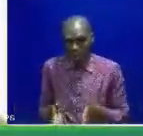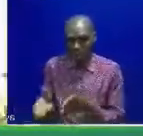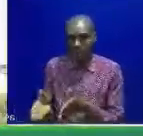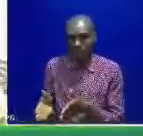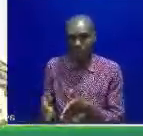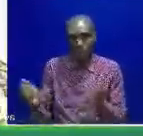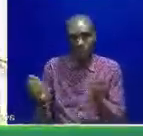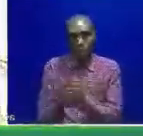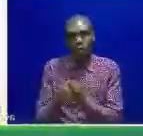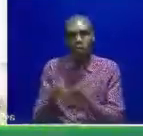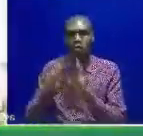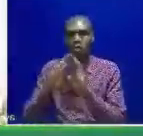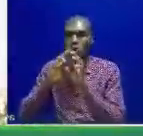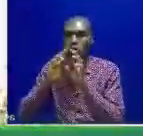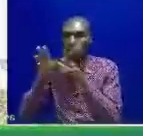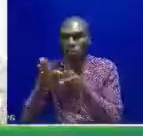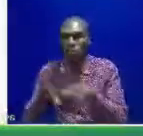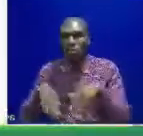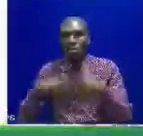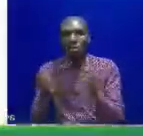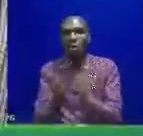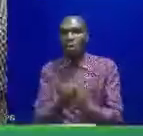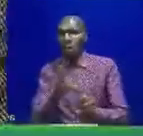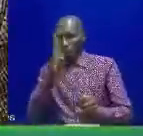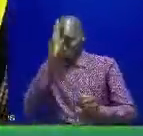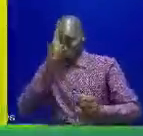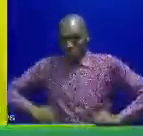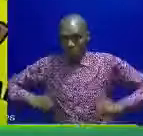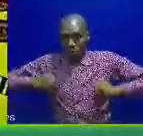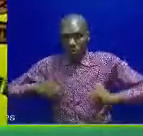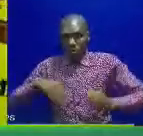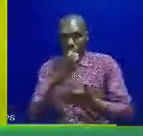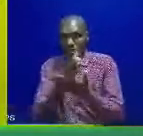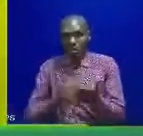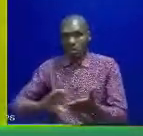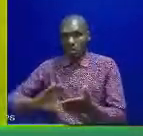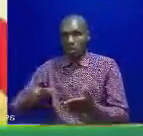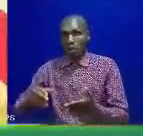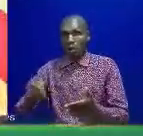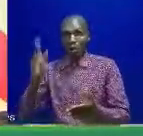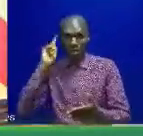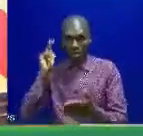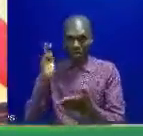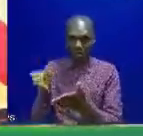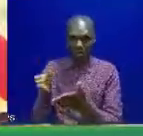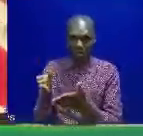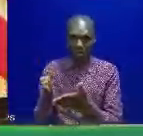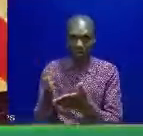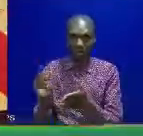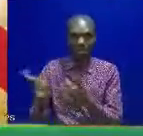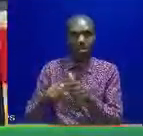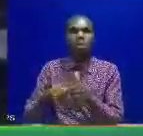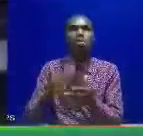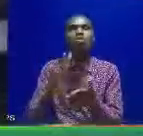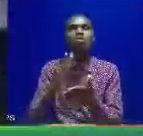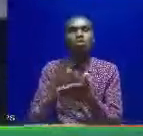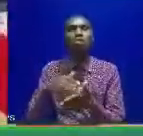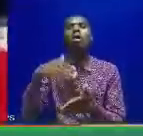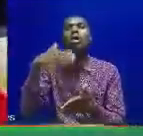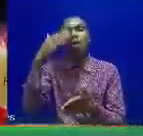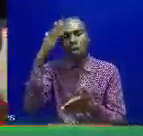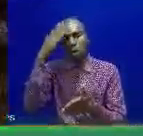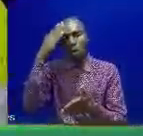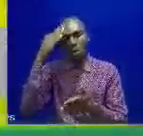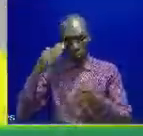Korengana na roboti rwa watu kuno mukomanda wa banyanyimbo e sub county ya Kisii South Charles Machinji nigo bagen tebunda emebere yu ya